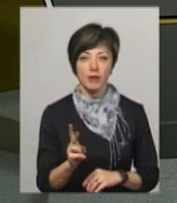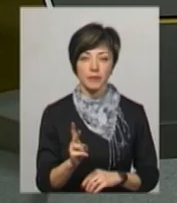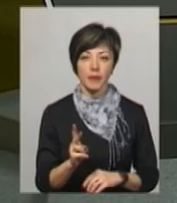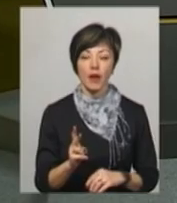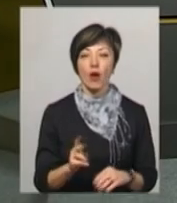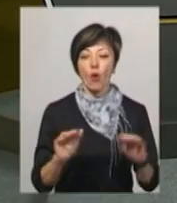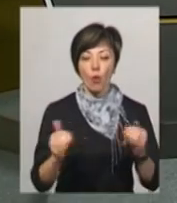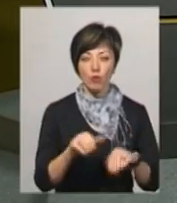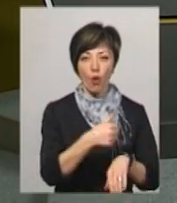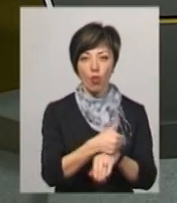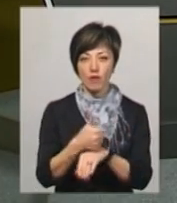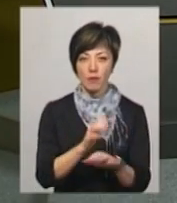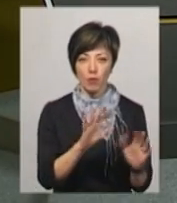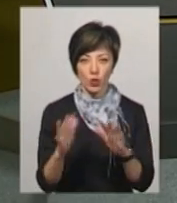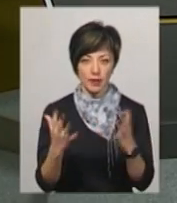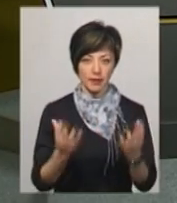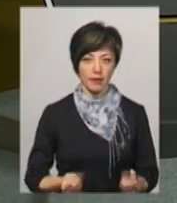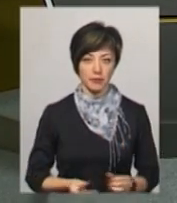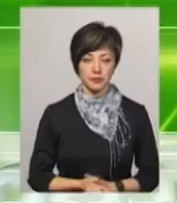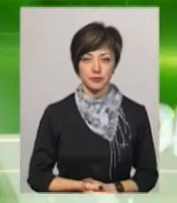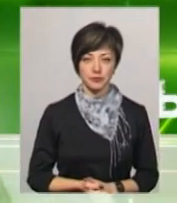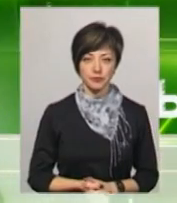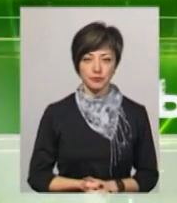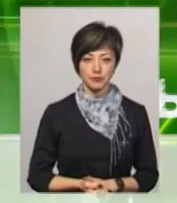Рибак. Коротко про головні події дня.